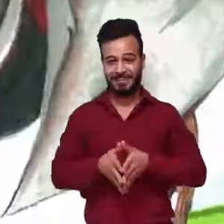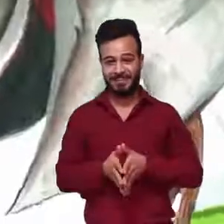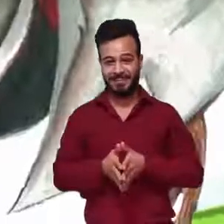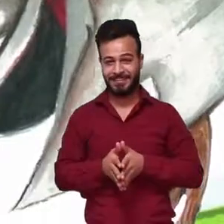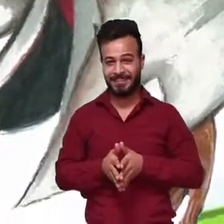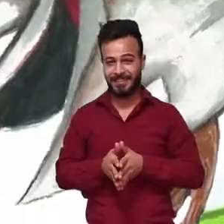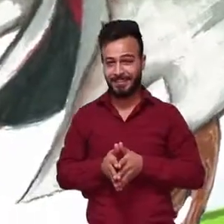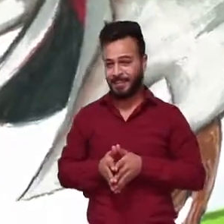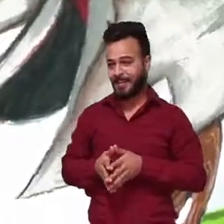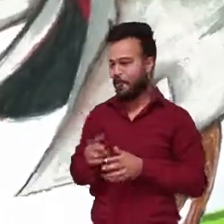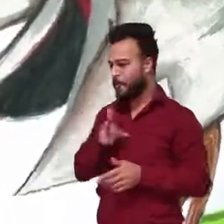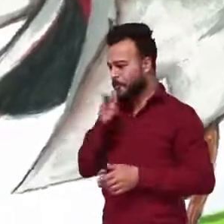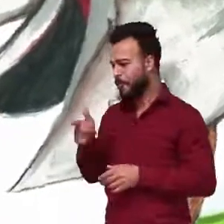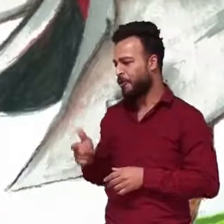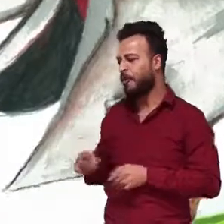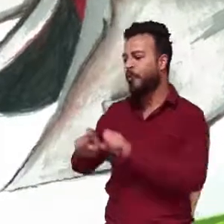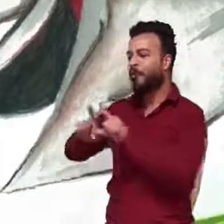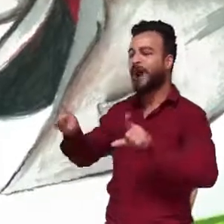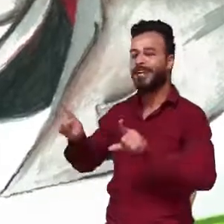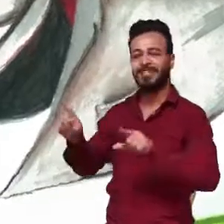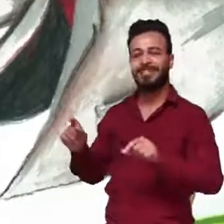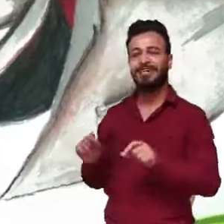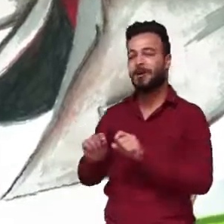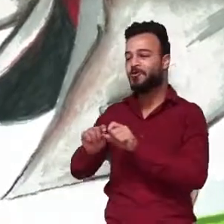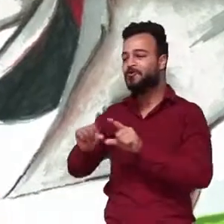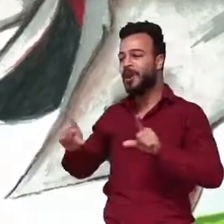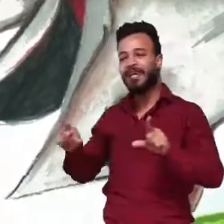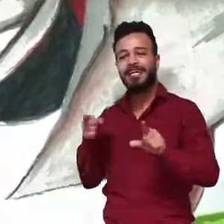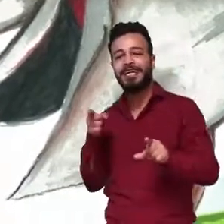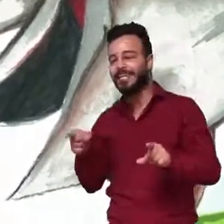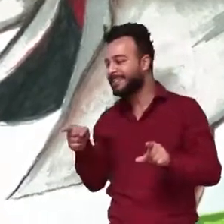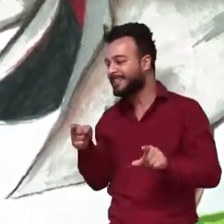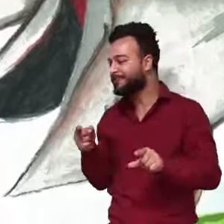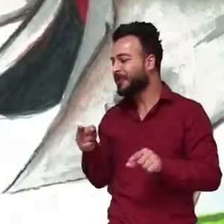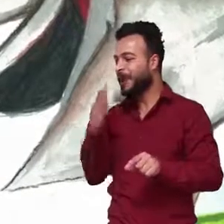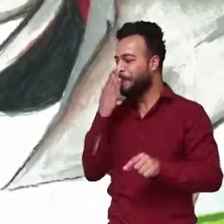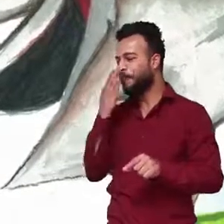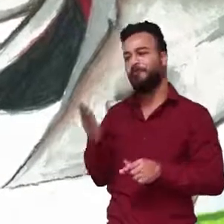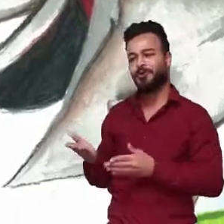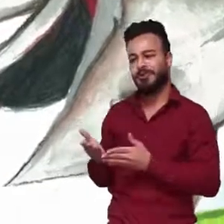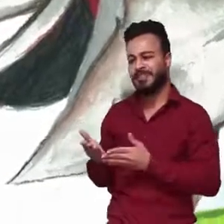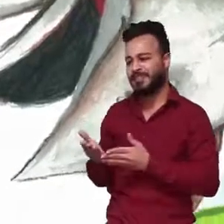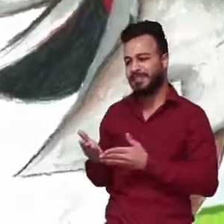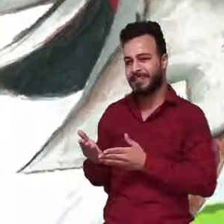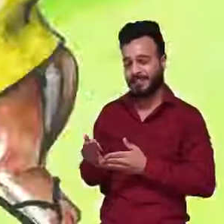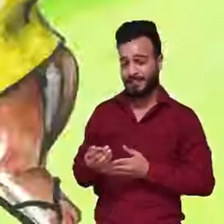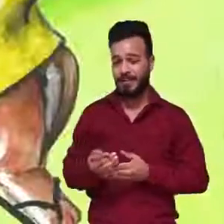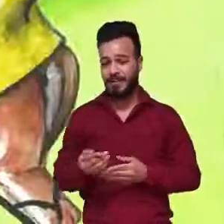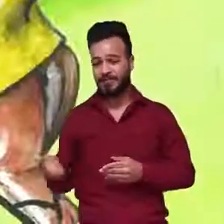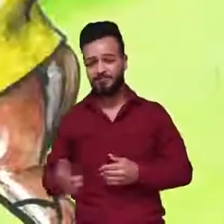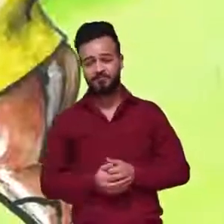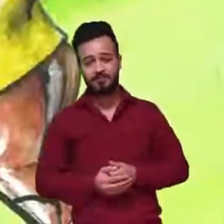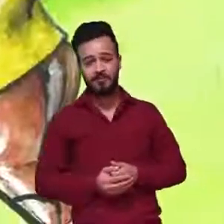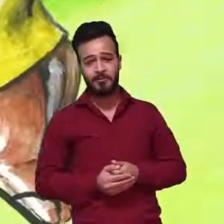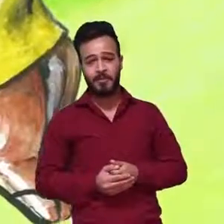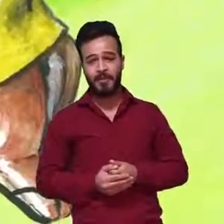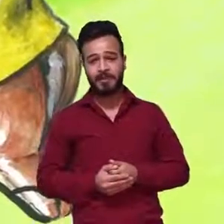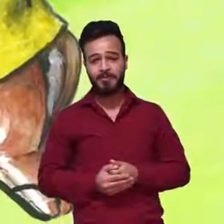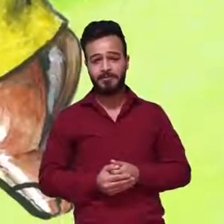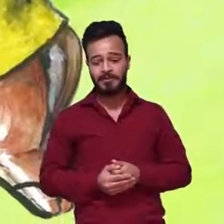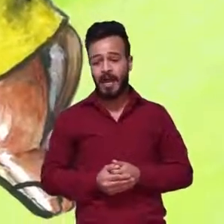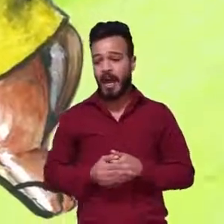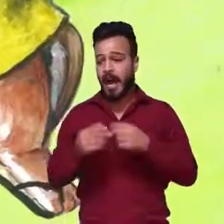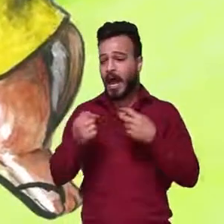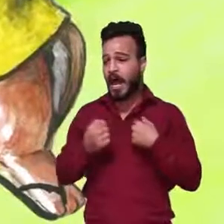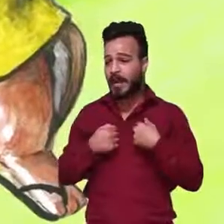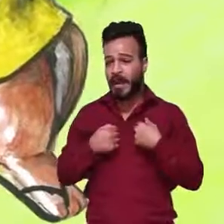تبدو مضحكاً جداً، أنت ألطف بكثير من أن تكون فزاعة، قال الفزاعة عامر. لقد راقبت